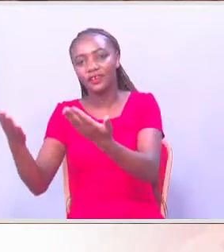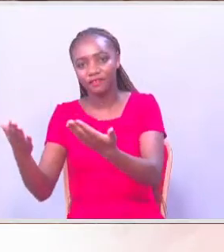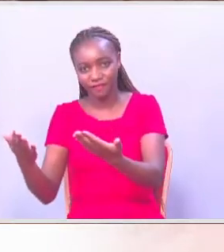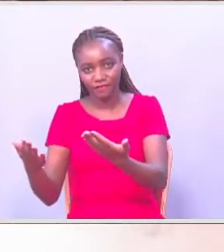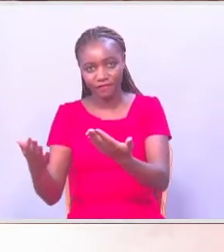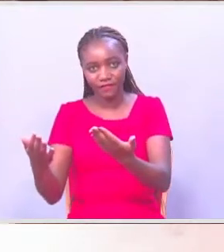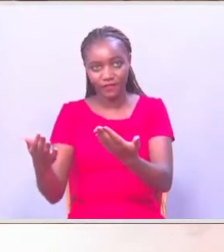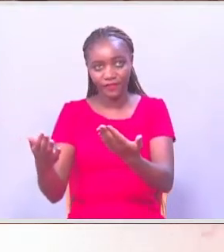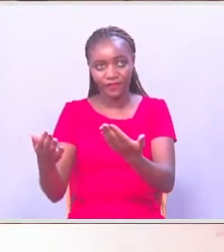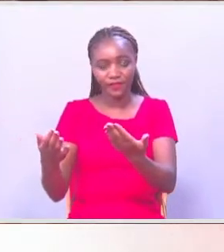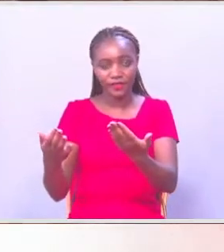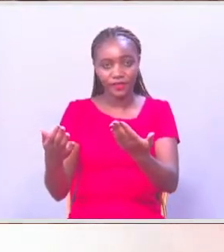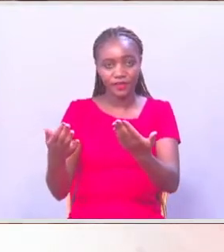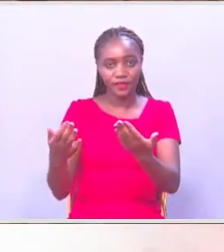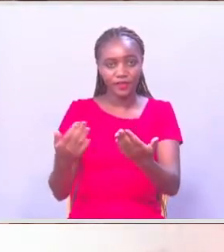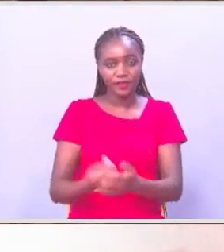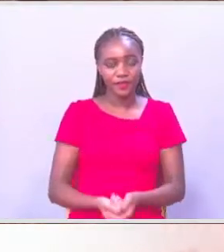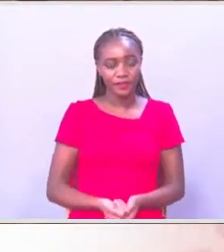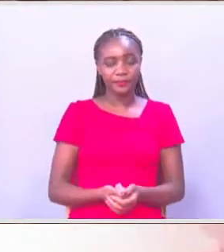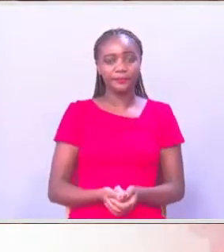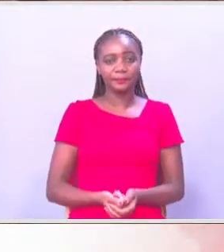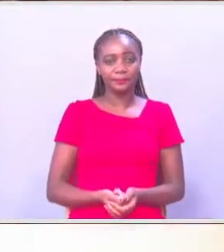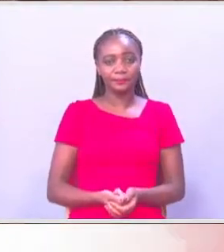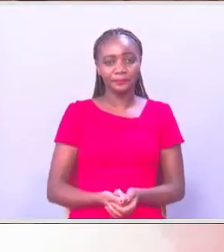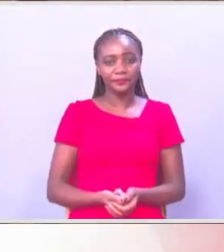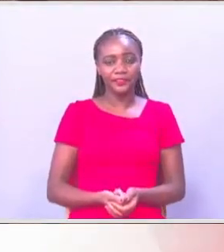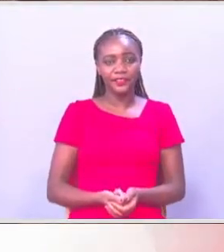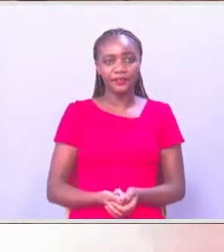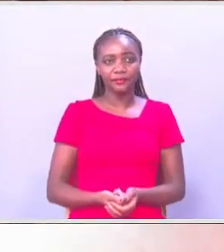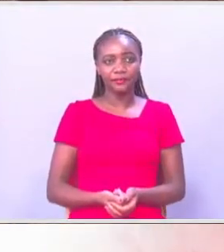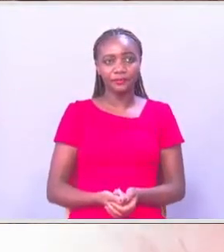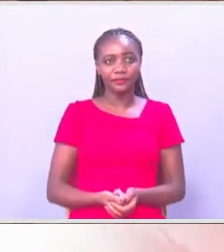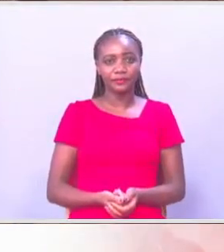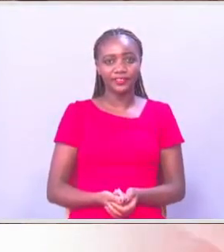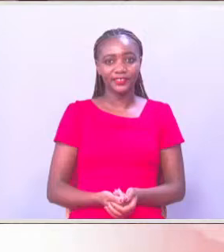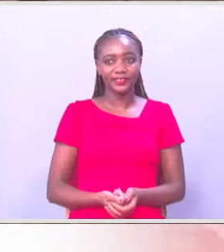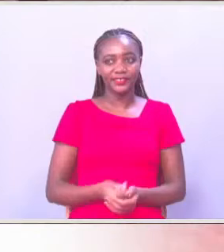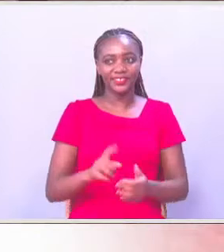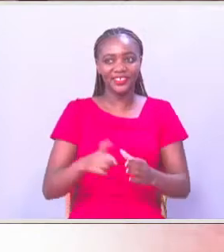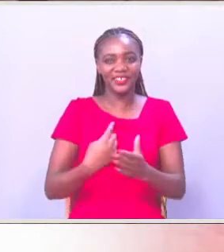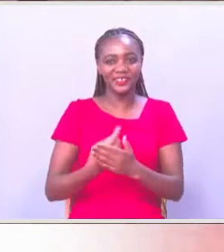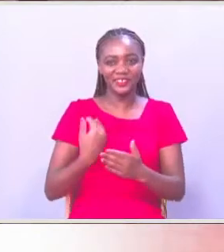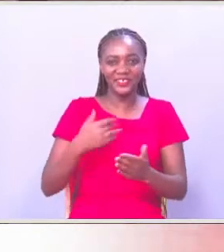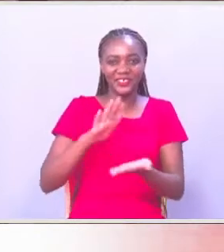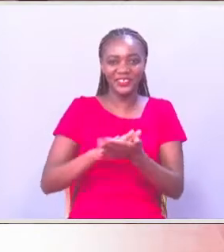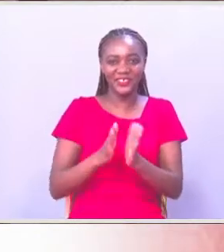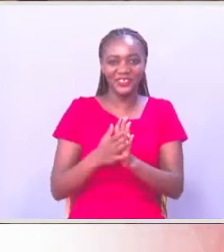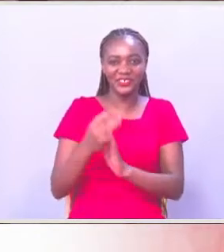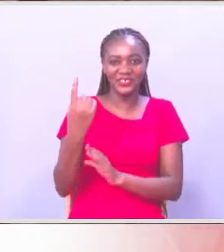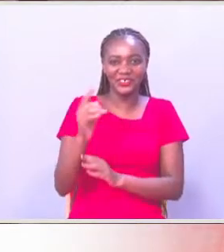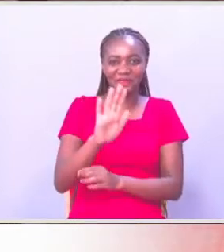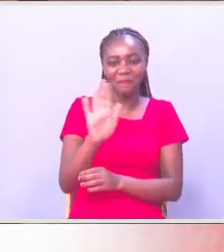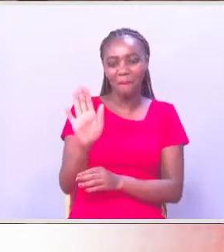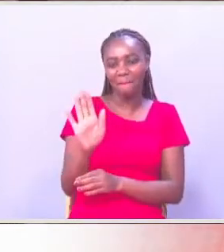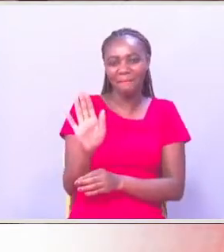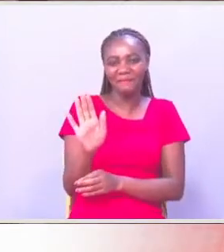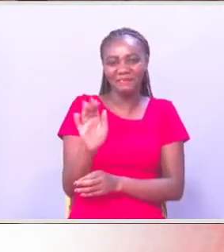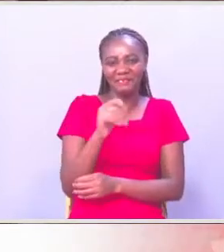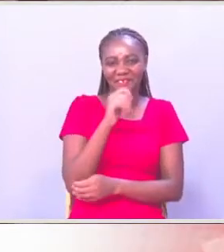dunia, wanaletwa hapo hospitalini. And I became one of them, and I became one of the